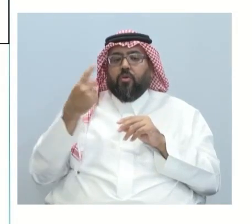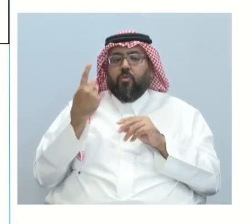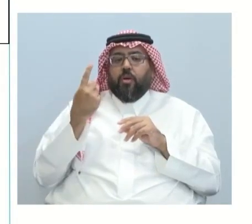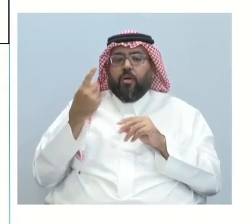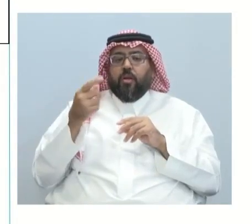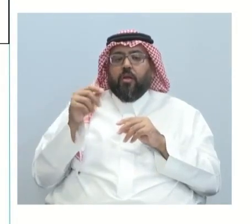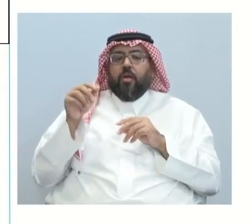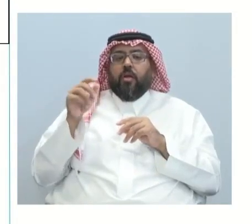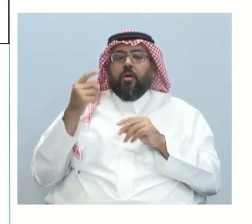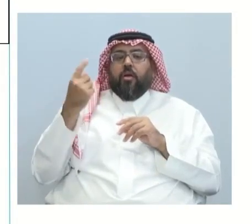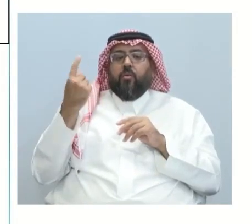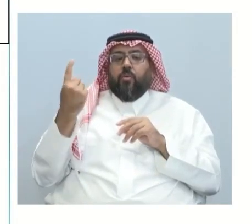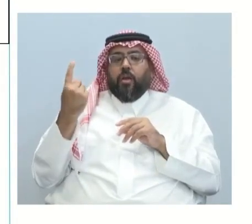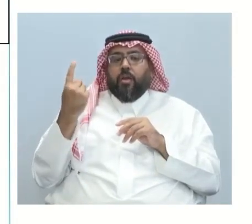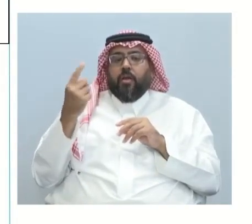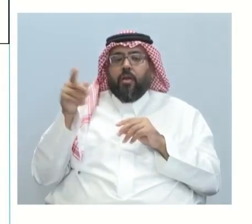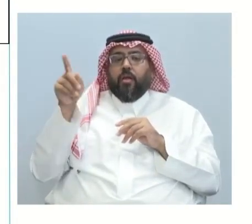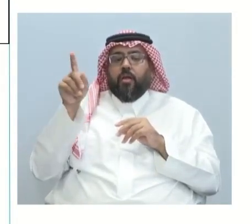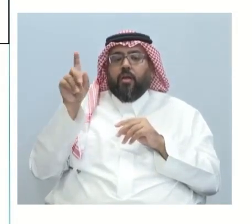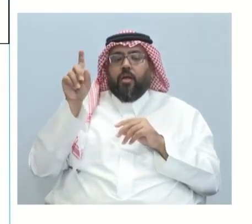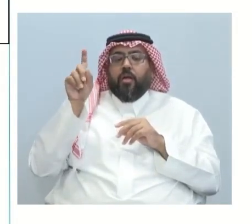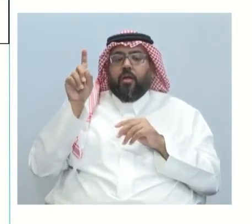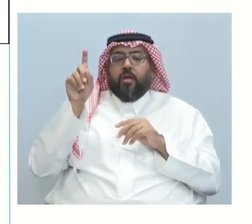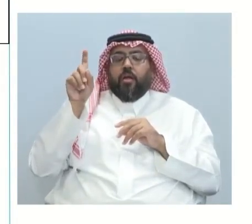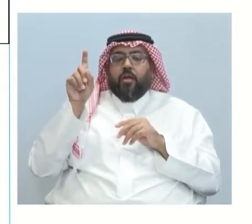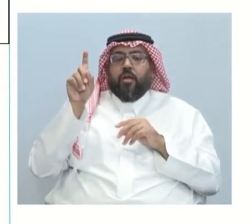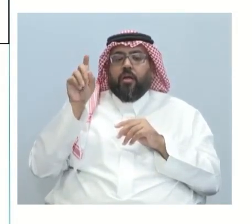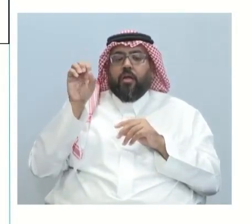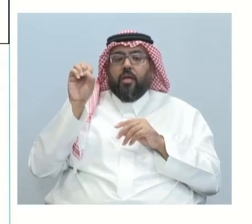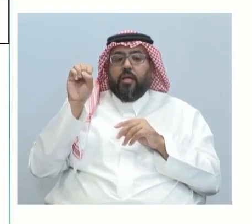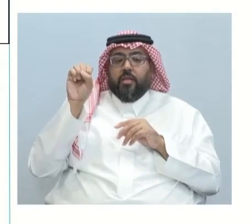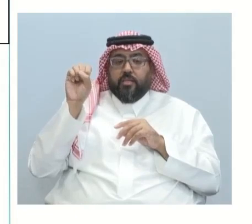وان بينما الفلور عندي هنا